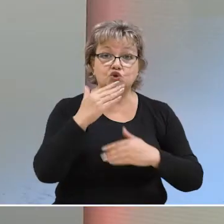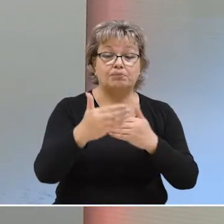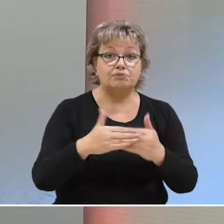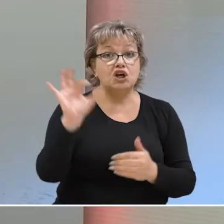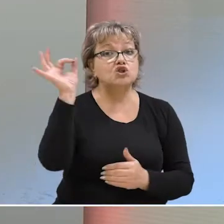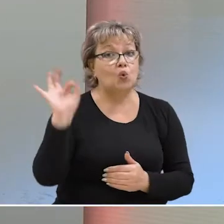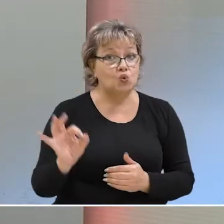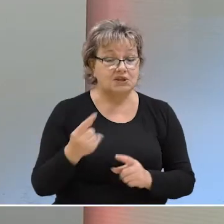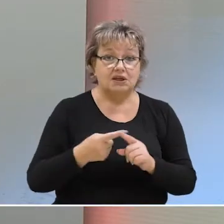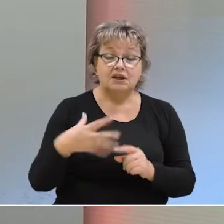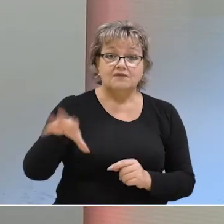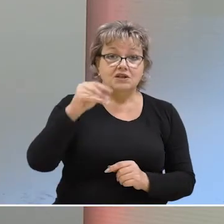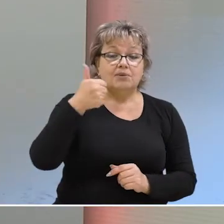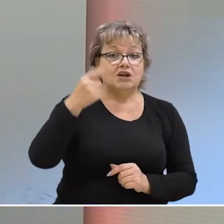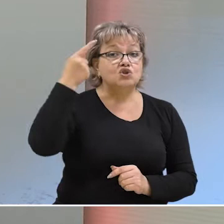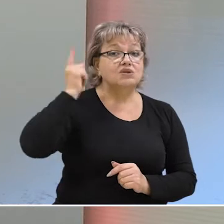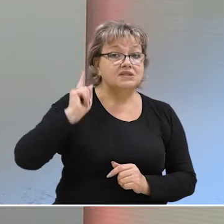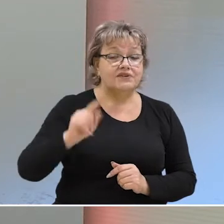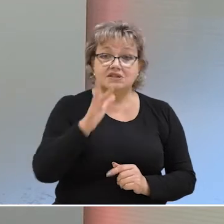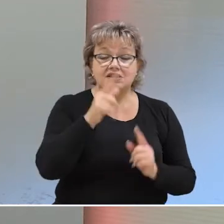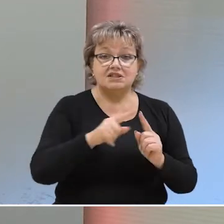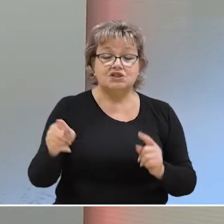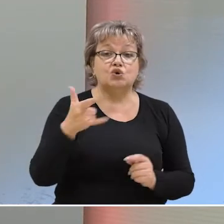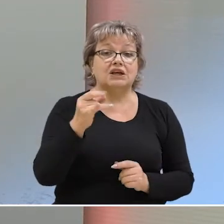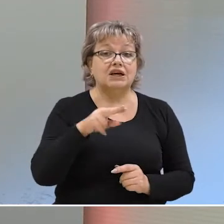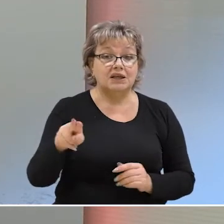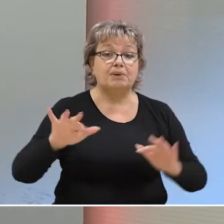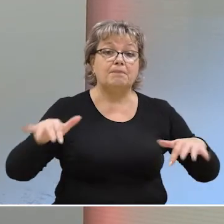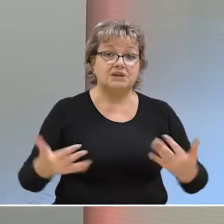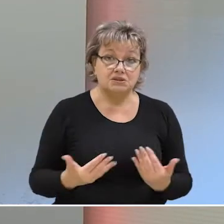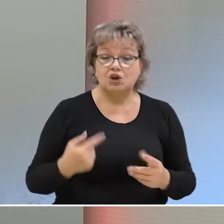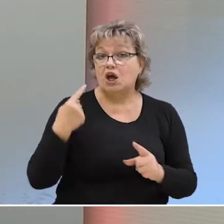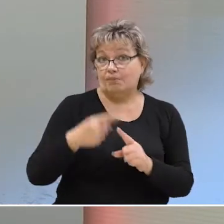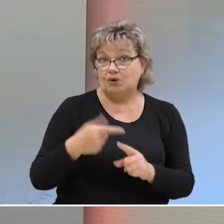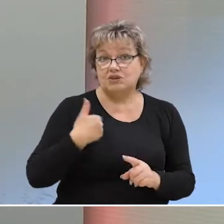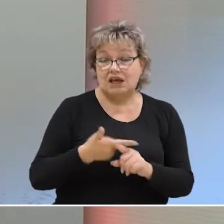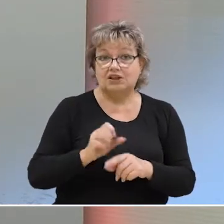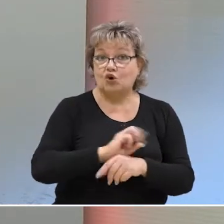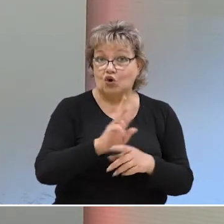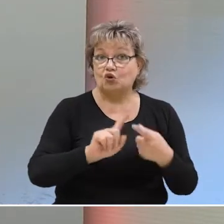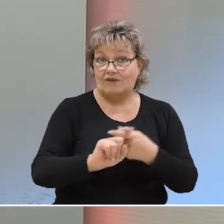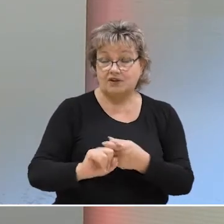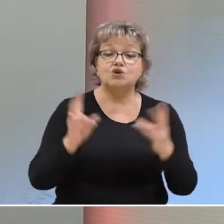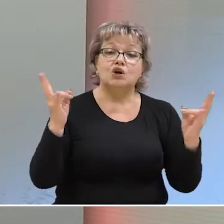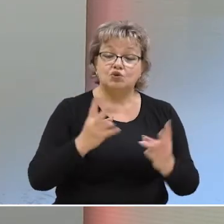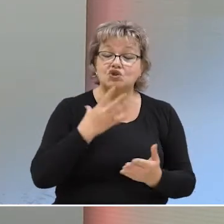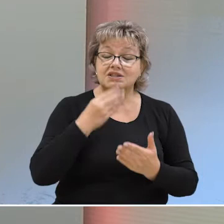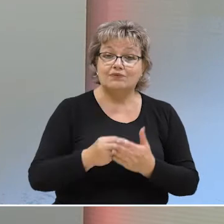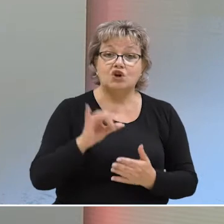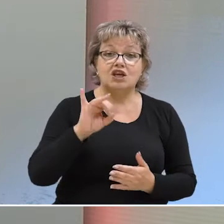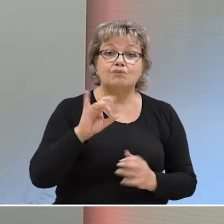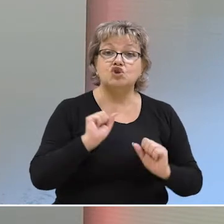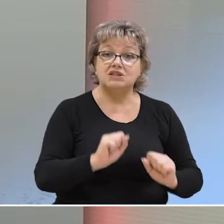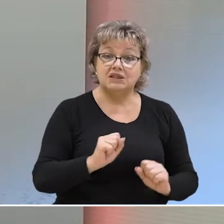потому что приближается осень, а это, как всем хорошо известно, сезон гриппа и простуд. Ну и плюс еще у нас этот коронавирус, поэтому нужно